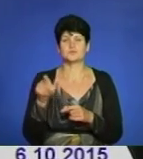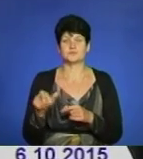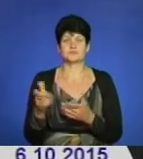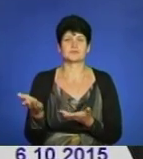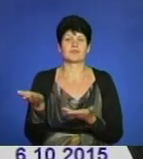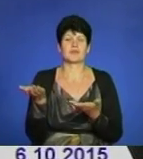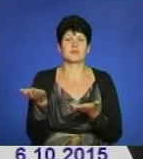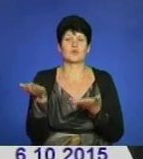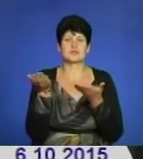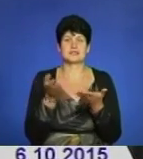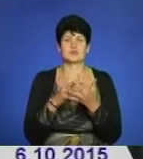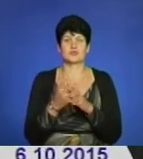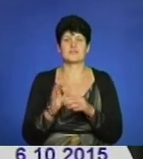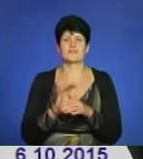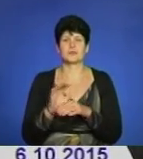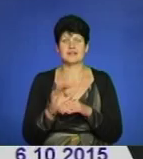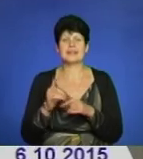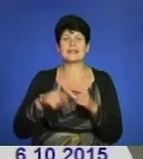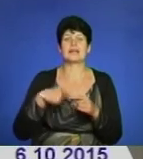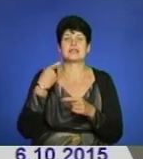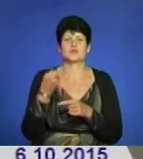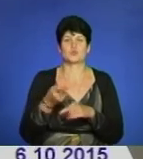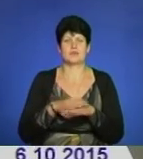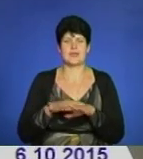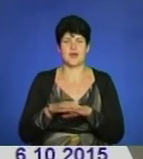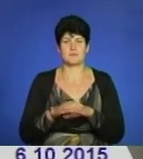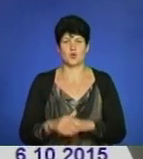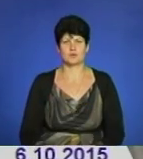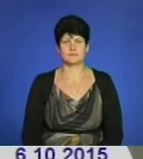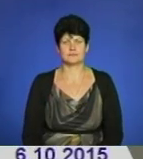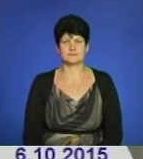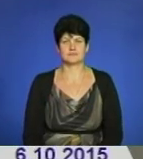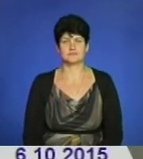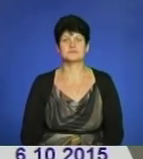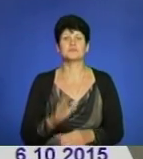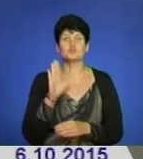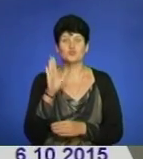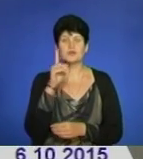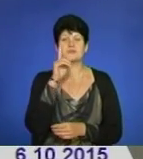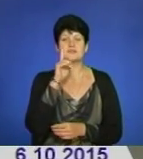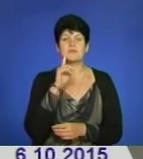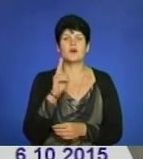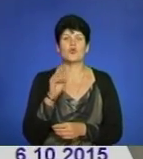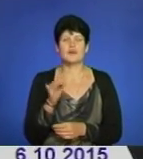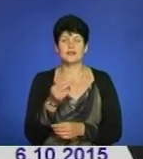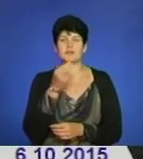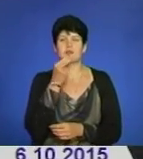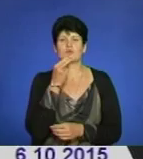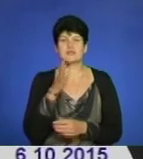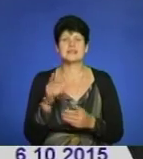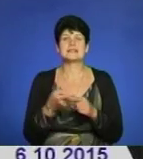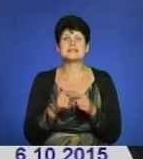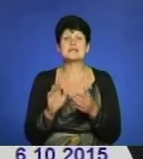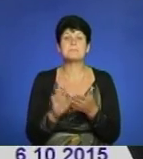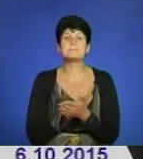запросили сільгоспвиробників і на наступний ярмарок. Будемо смакувати, пригощатися. То